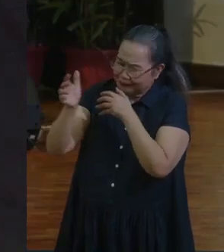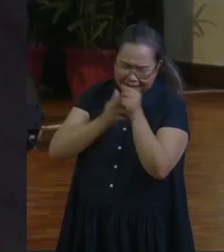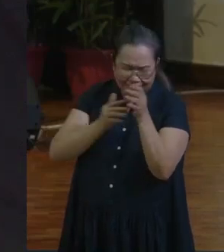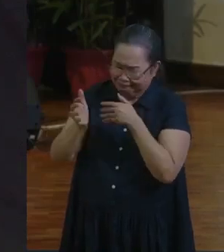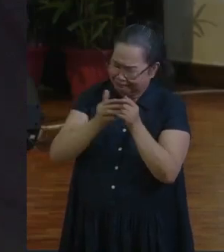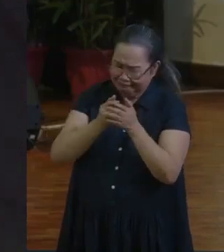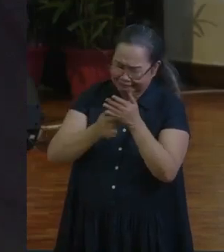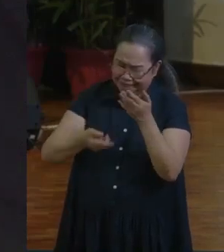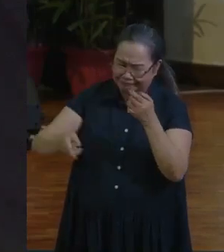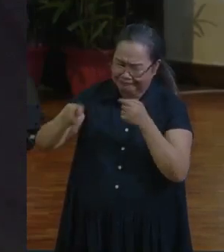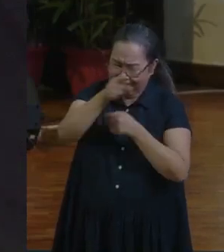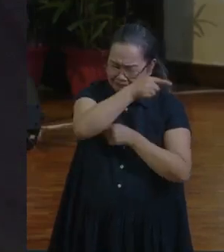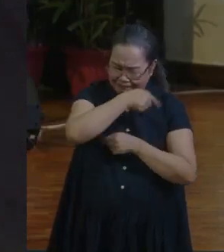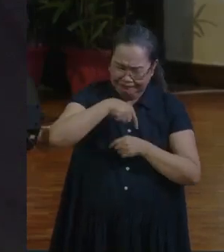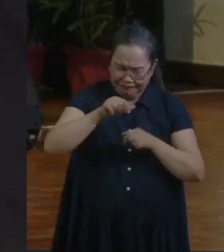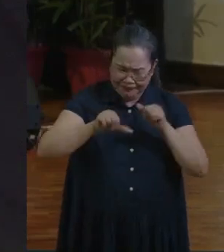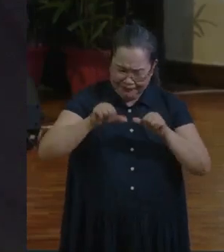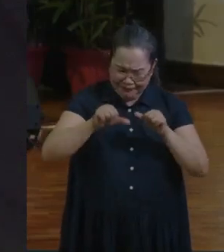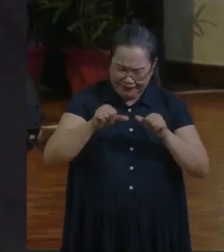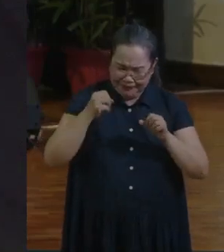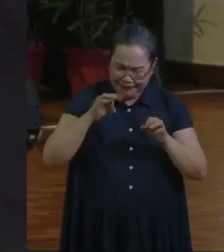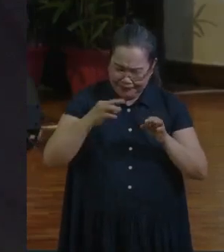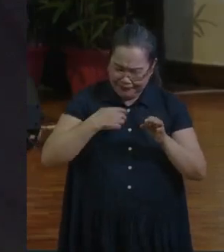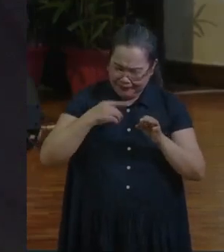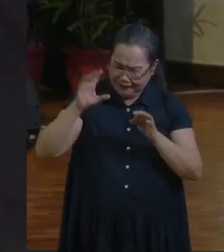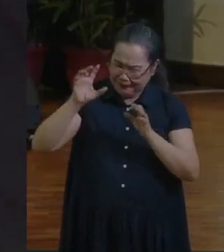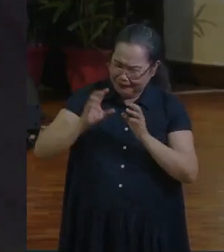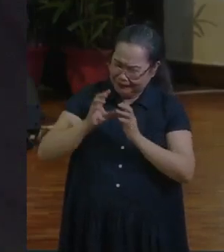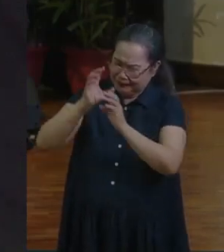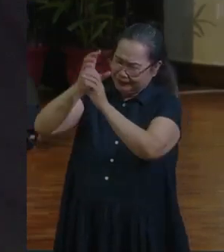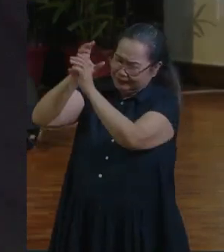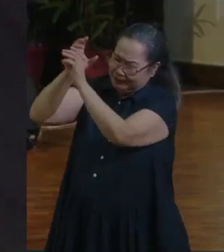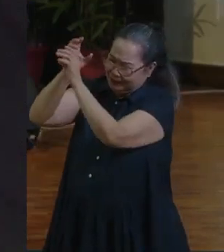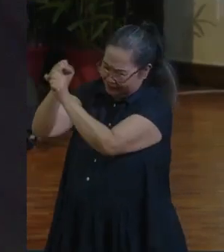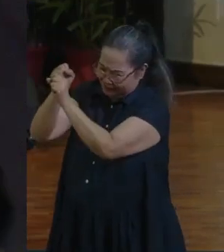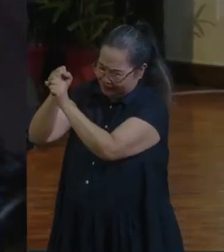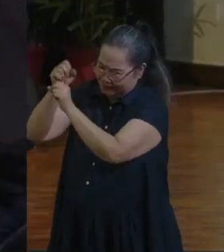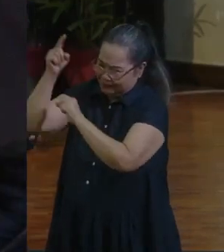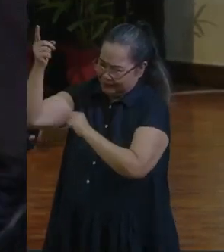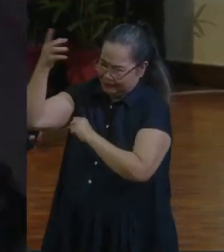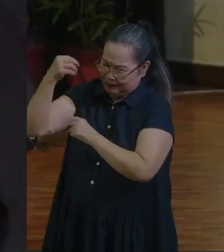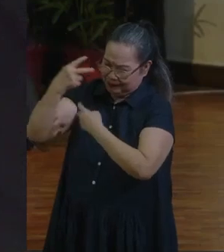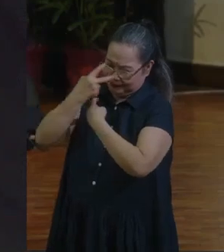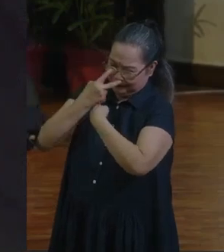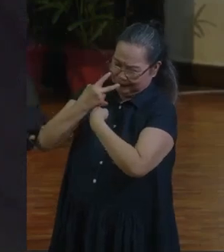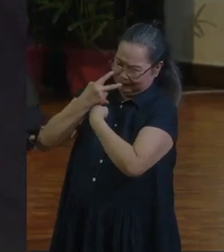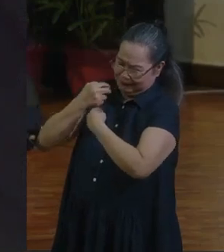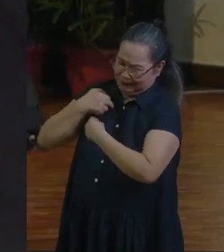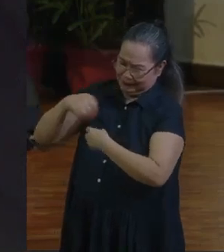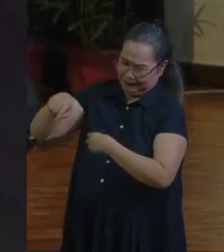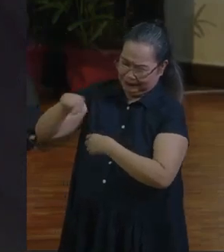aming pag-aalinlangan, O Diyos, kung kami ay nasa iyo, hahawakan niyo kami hanggang sa huli.